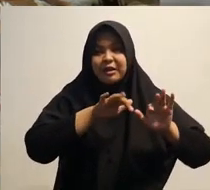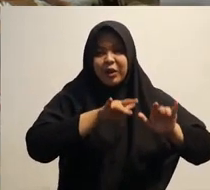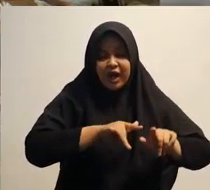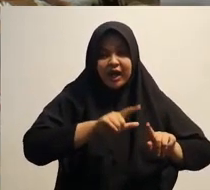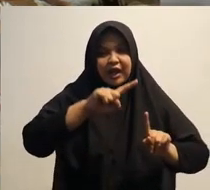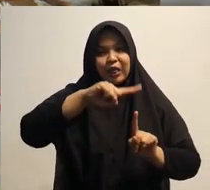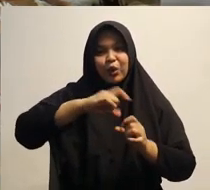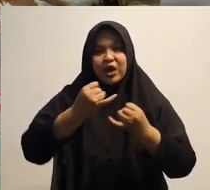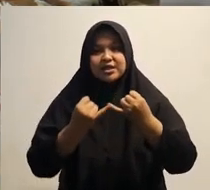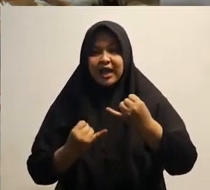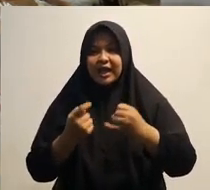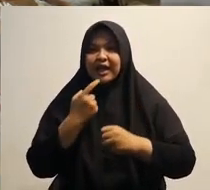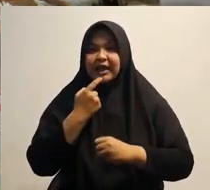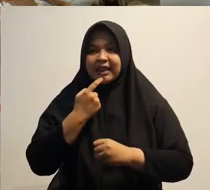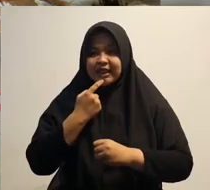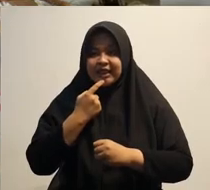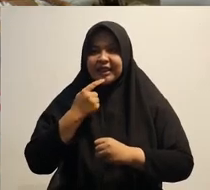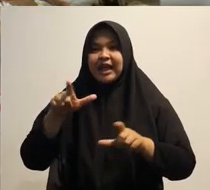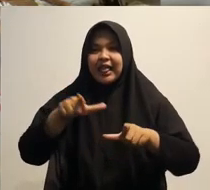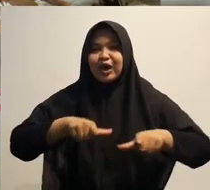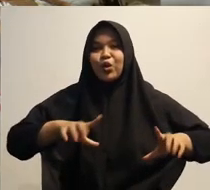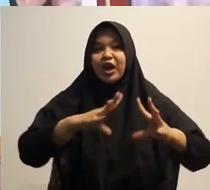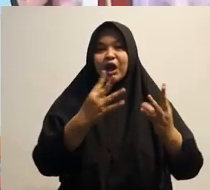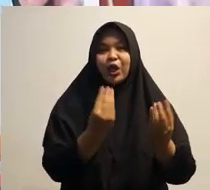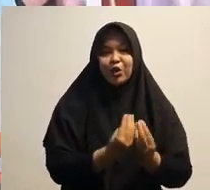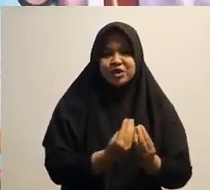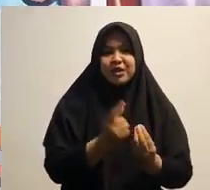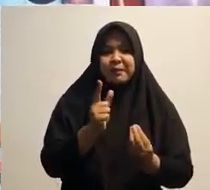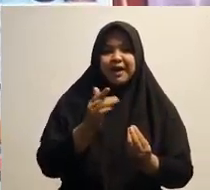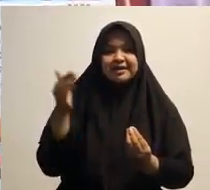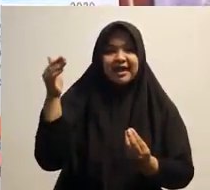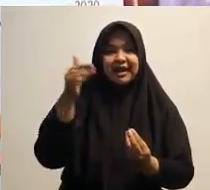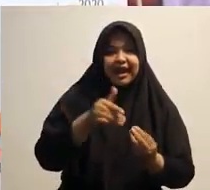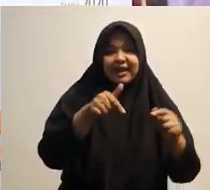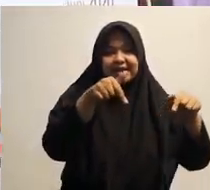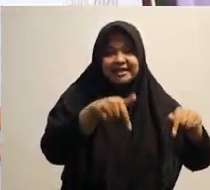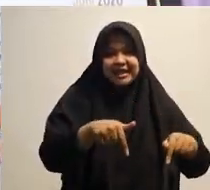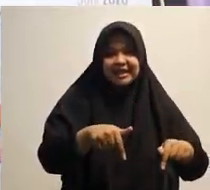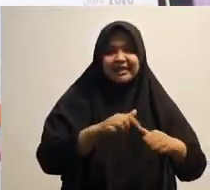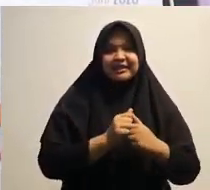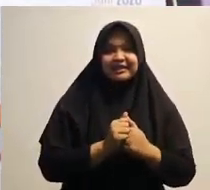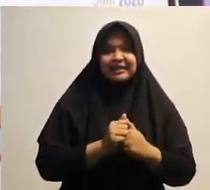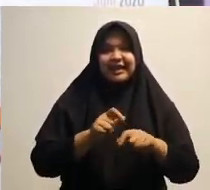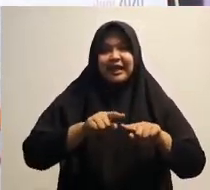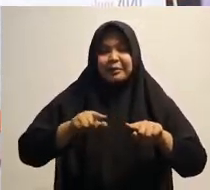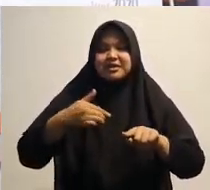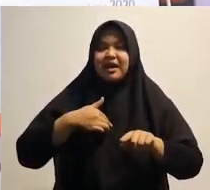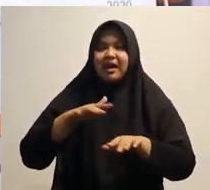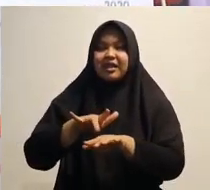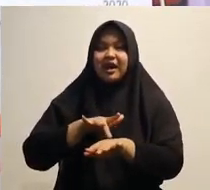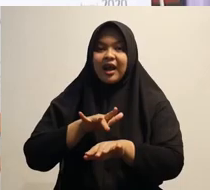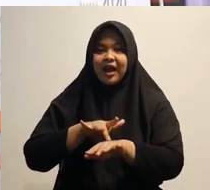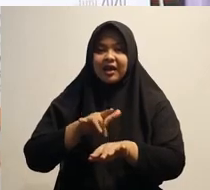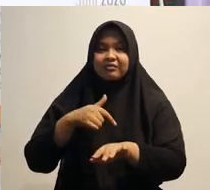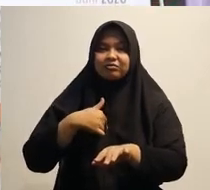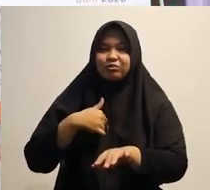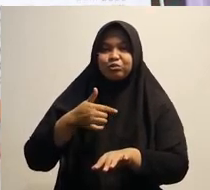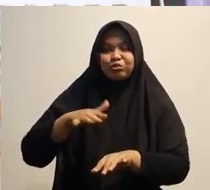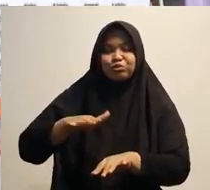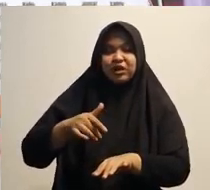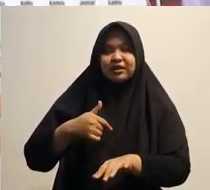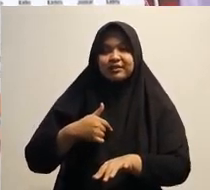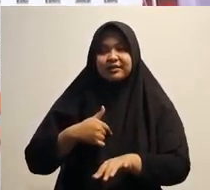saya mengenai desa inklusi, makanya saya datang ke Sigap hari ini. Cuma saya telat. Kayaknya